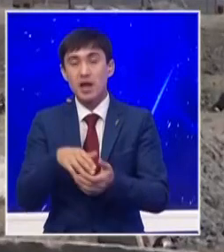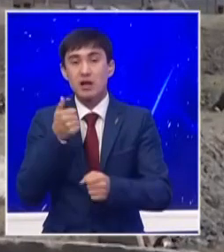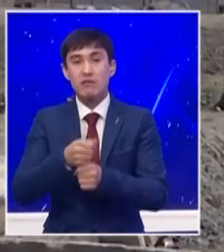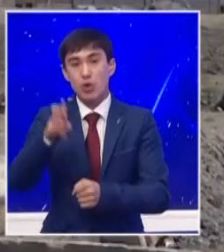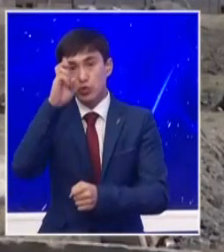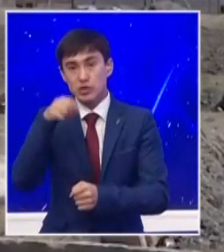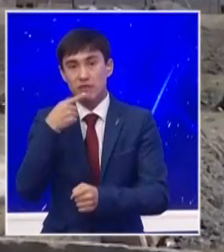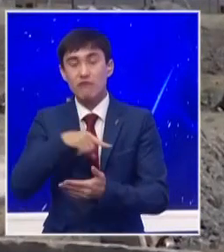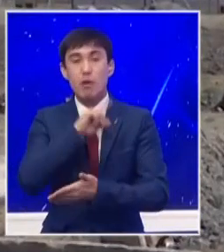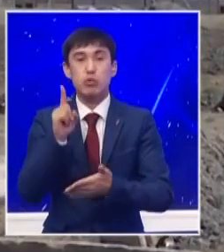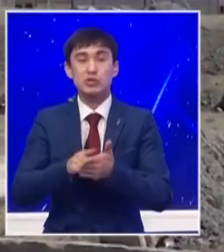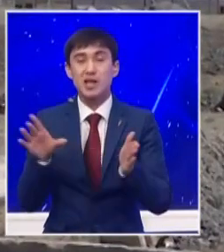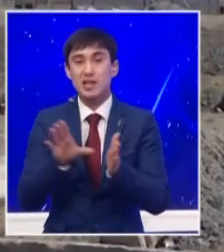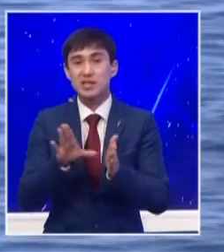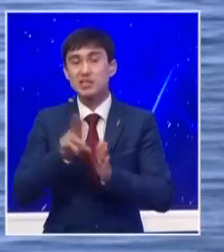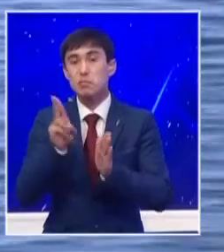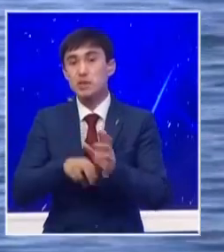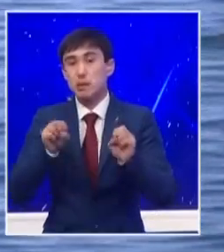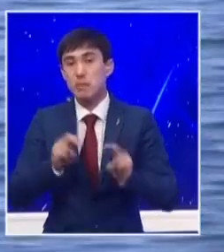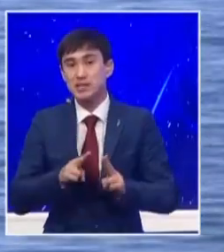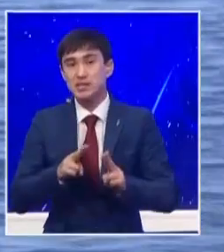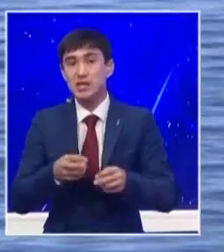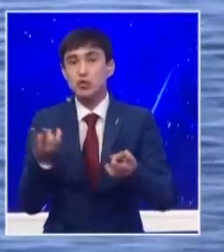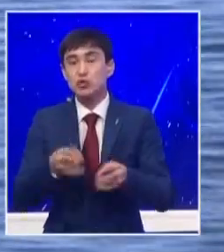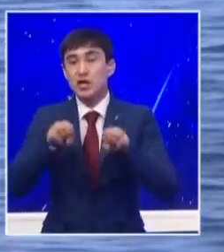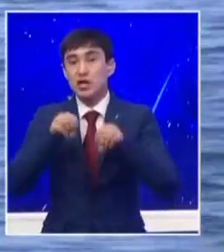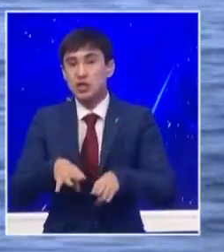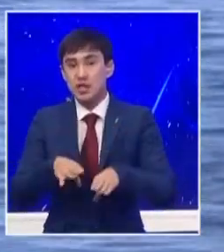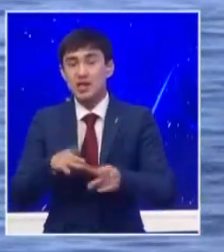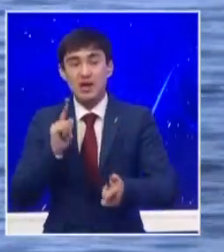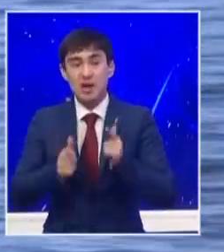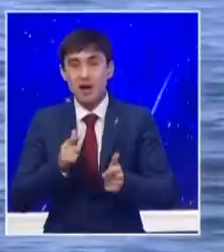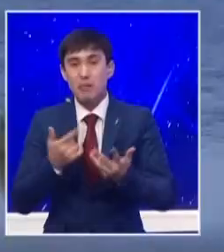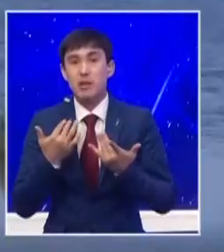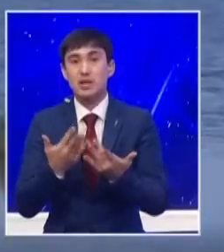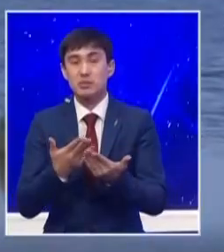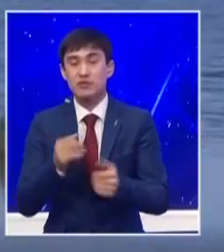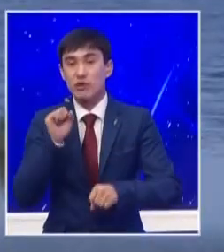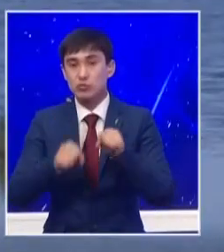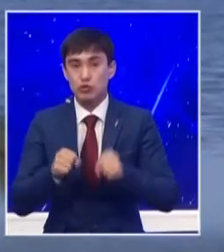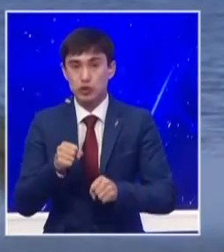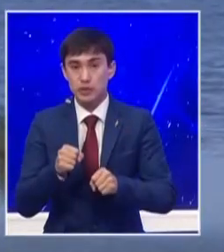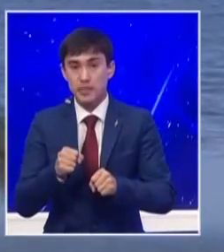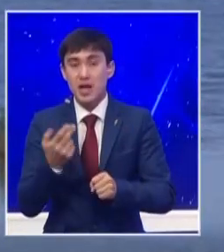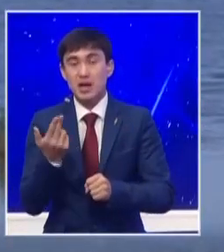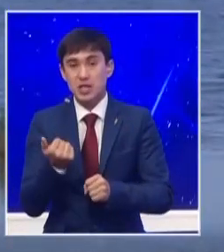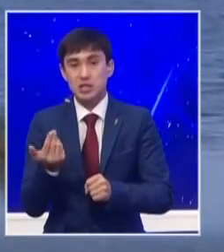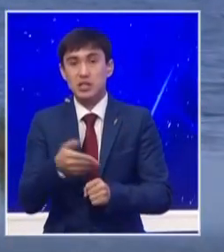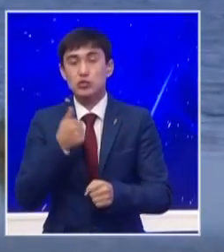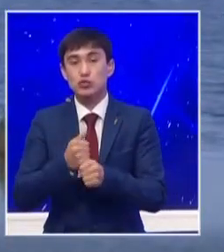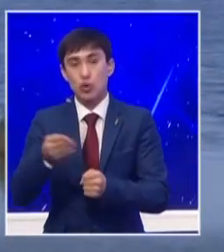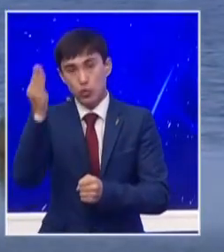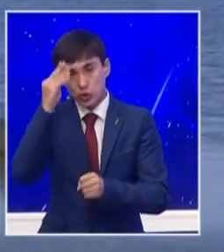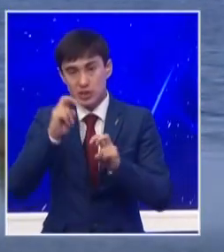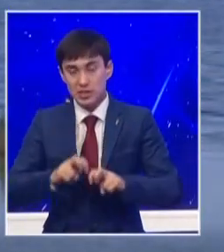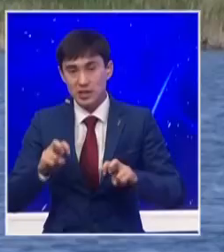государства вопрос энергетической безопасности следует решать исходя из реальных потребностей и возможностей и конечно на основе научных